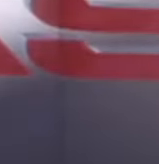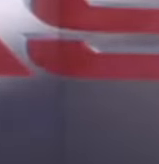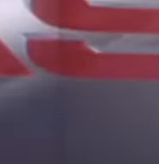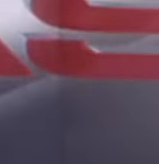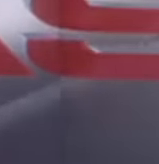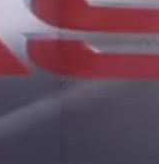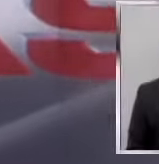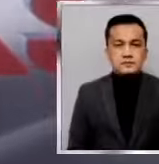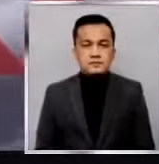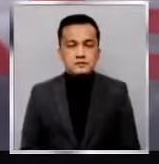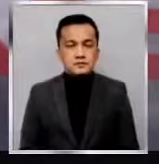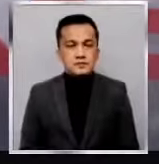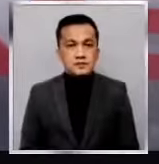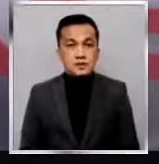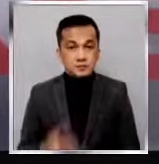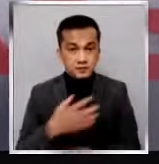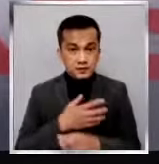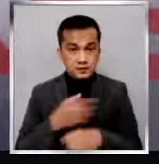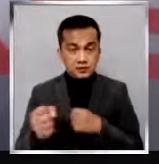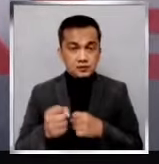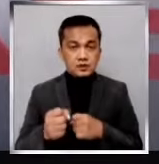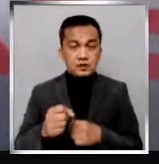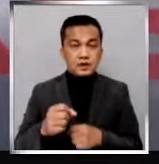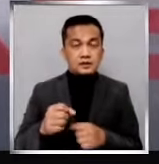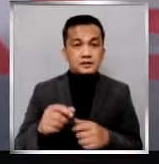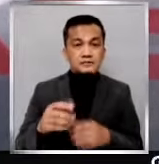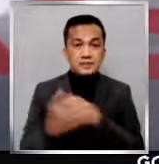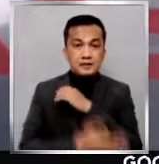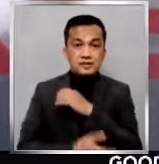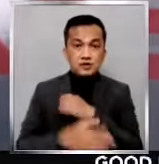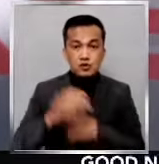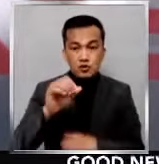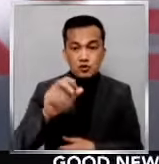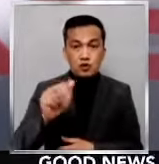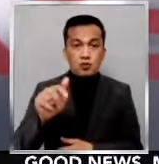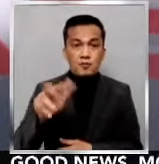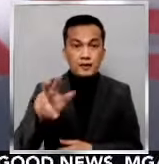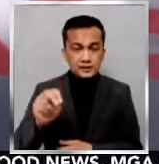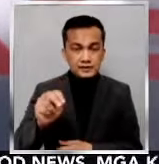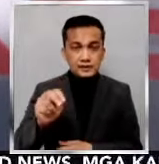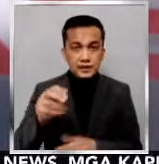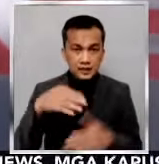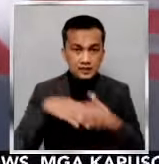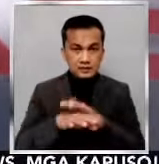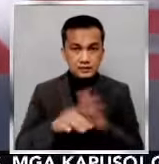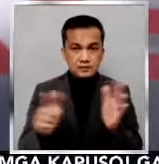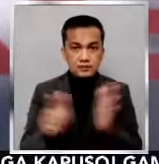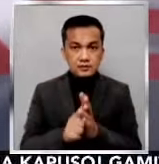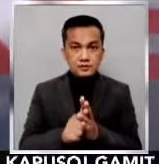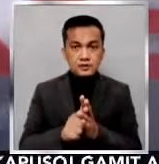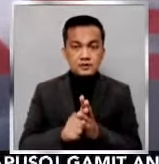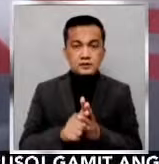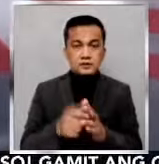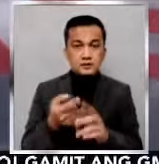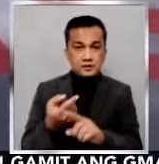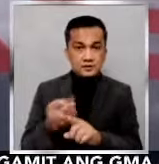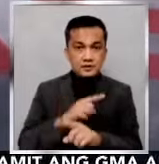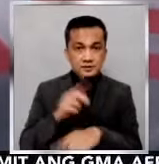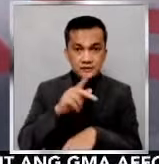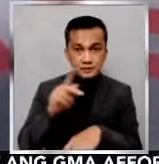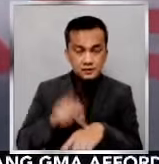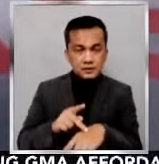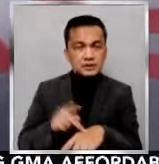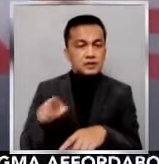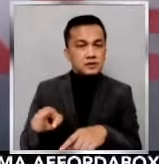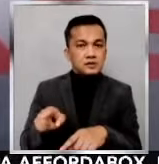Binawi na ng bansang Oman ang entry ban sa mga manggagaling sa Pilipinas. Pero hindi pa rin basta-basta makakabalik